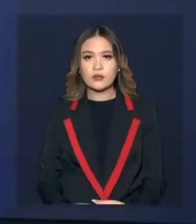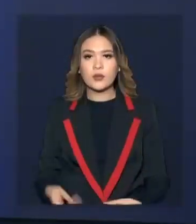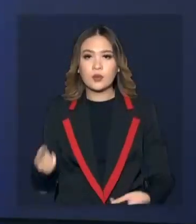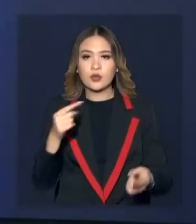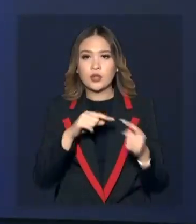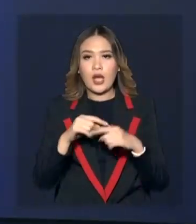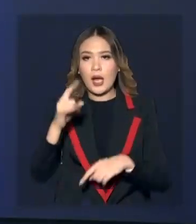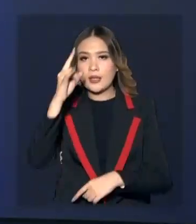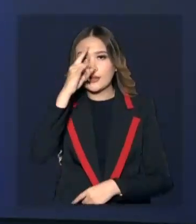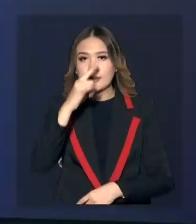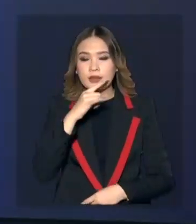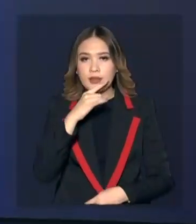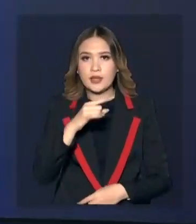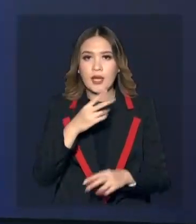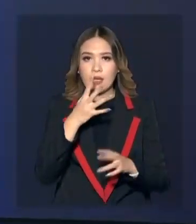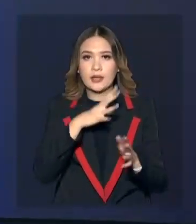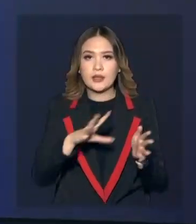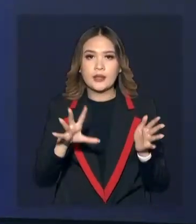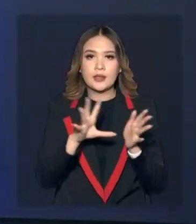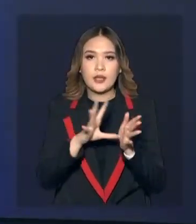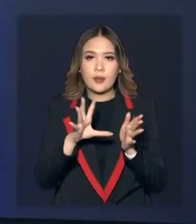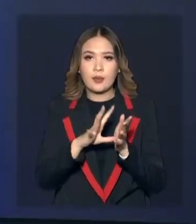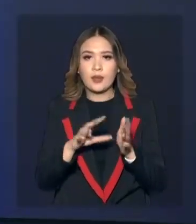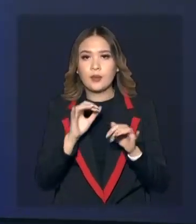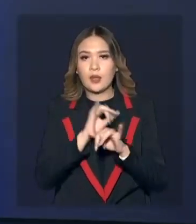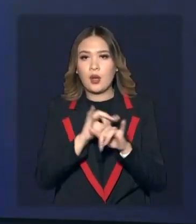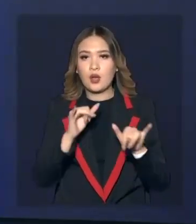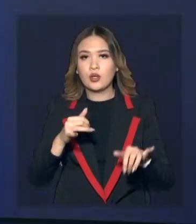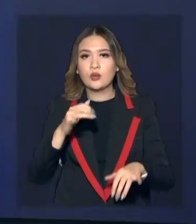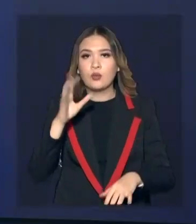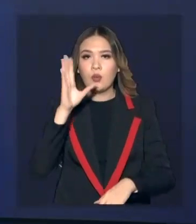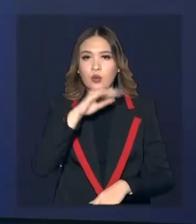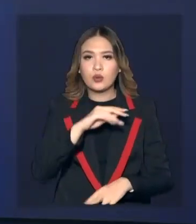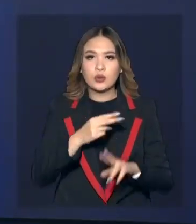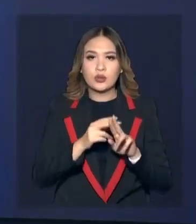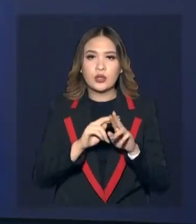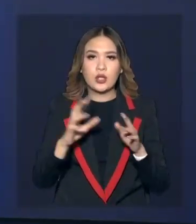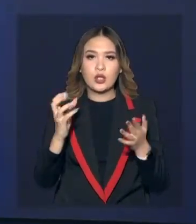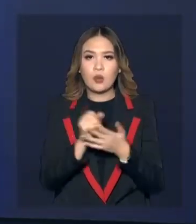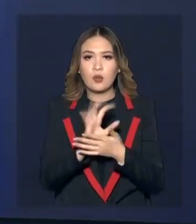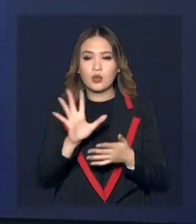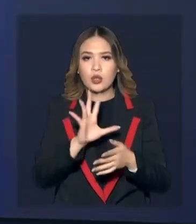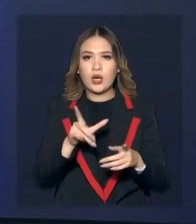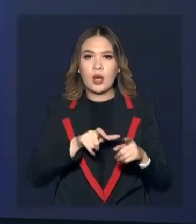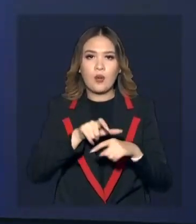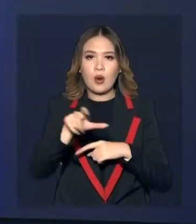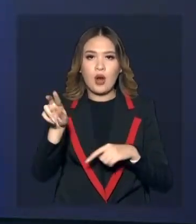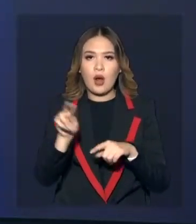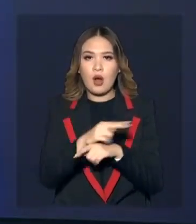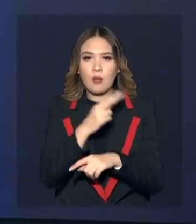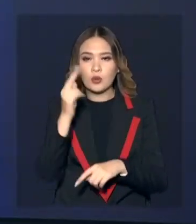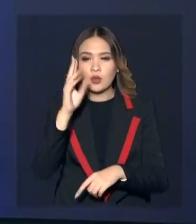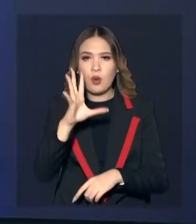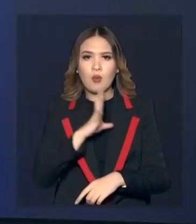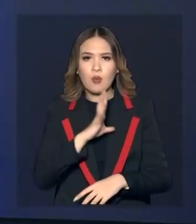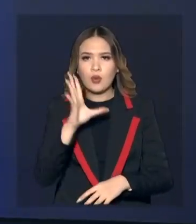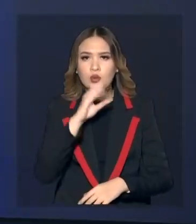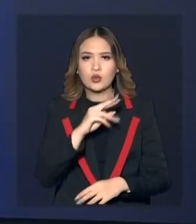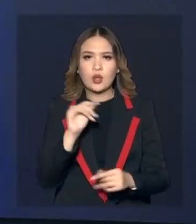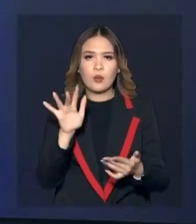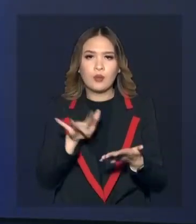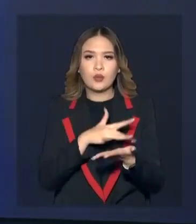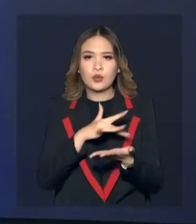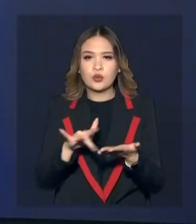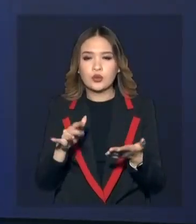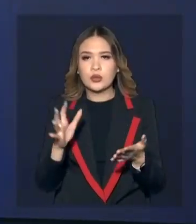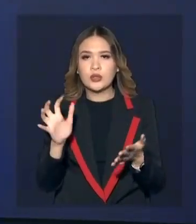Между тем, казахстанские энергетические предприятия могут не вынести очередную ремонтную кампанию. Им попросту может не хватить